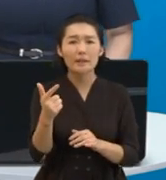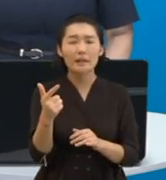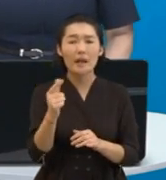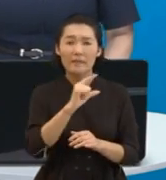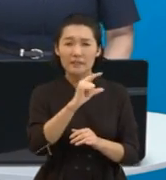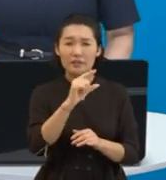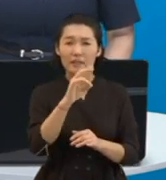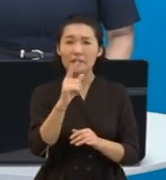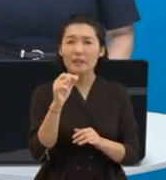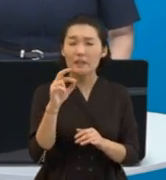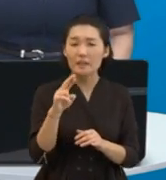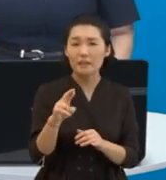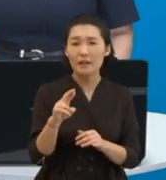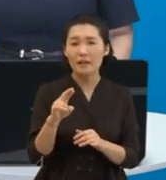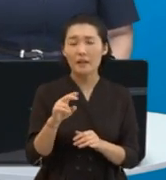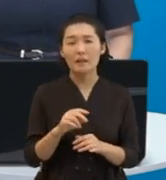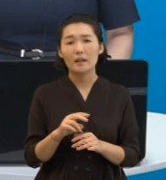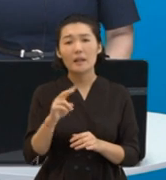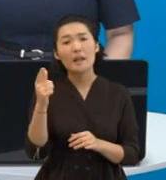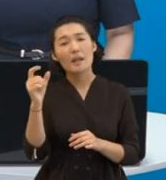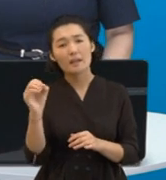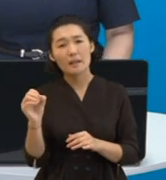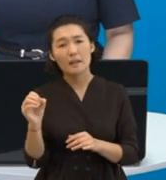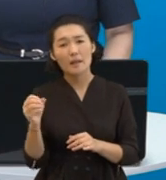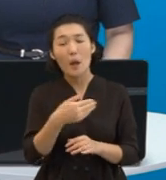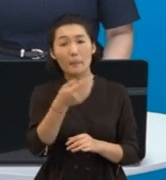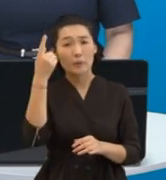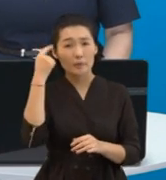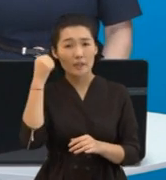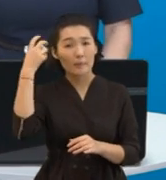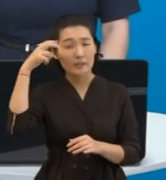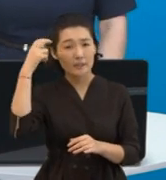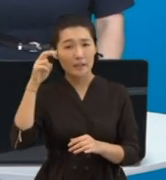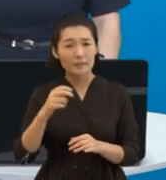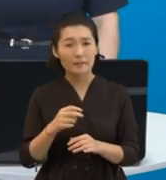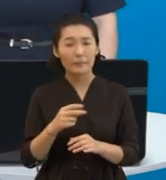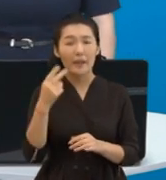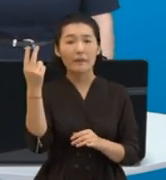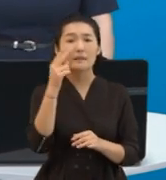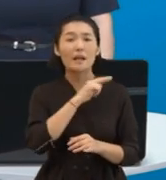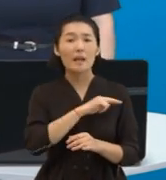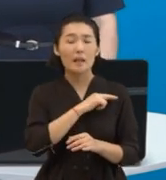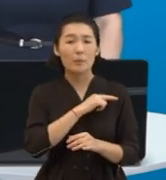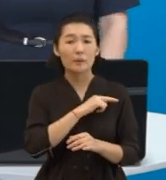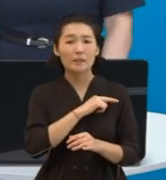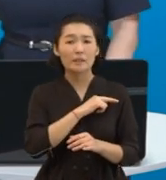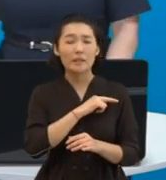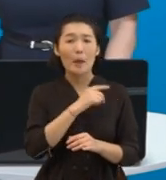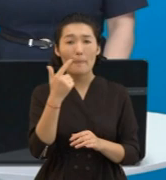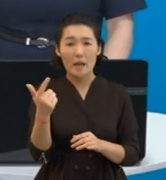не я ильи мы узнаем из сказки вторая работа мягкого знака